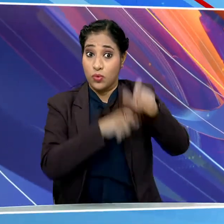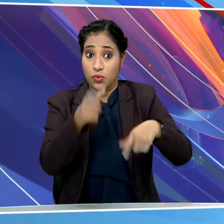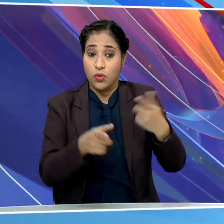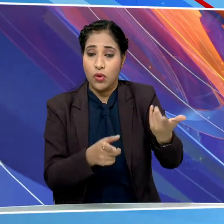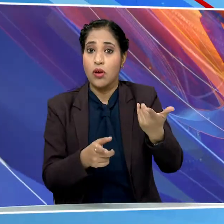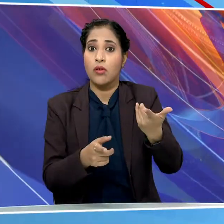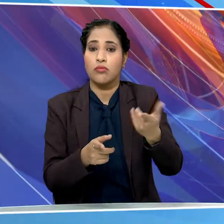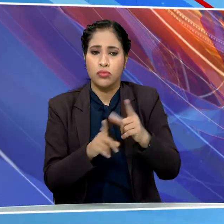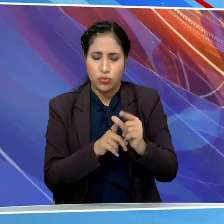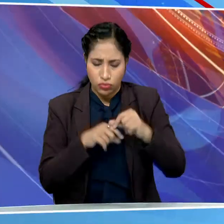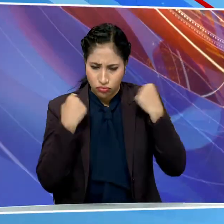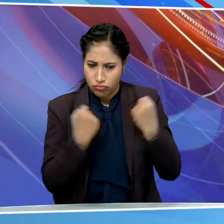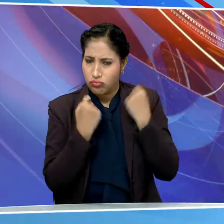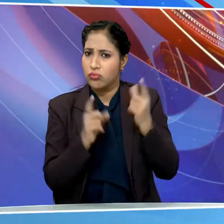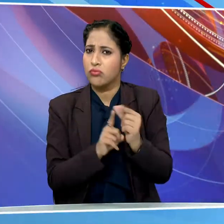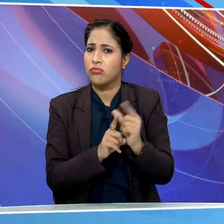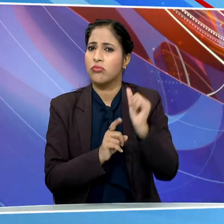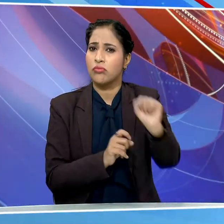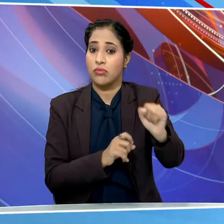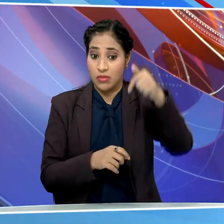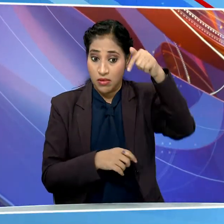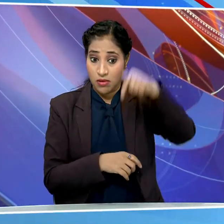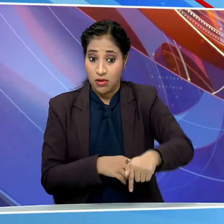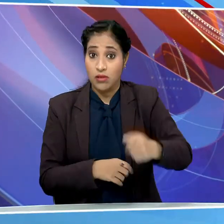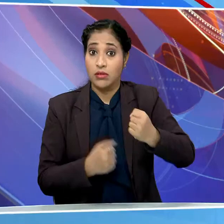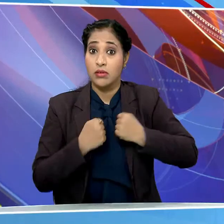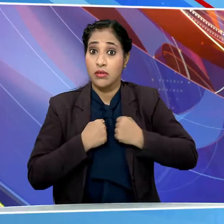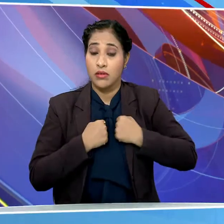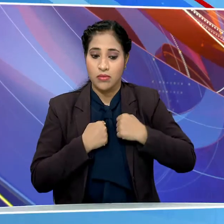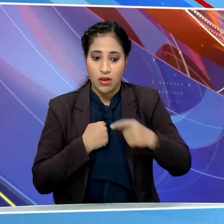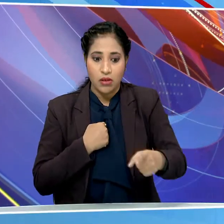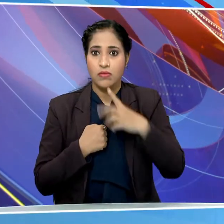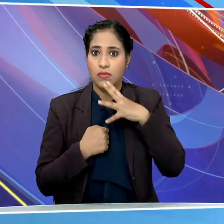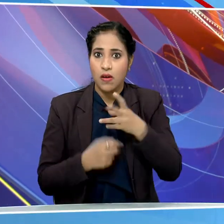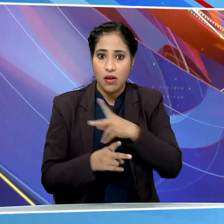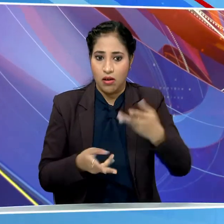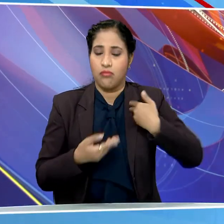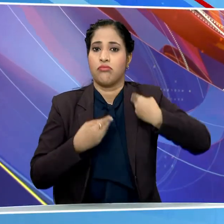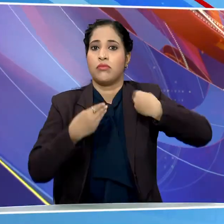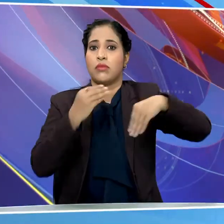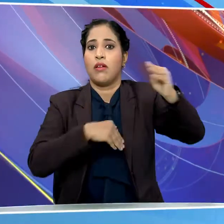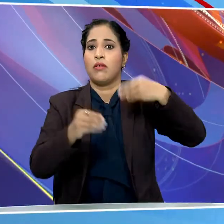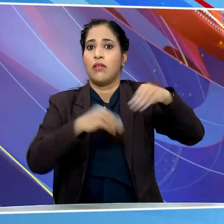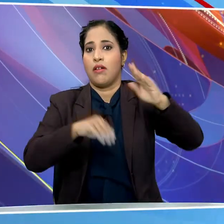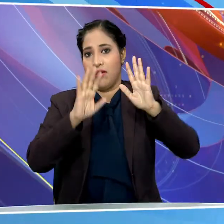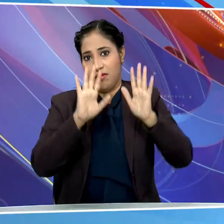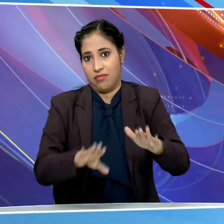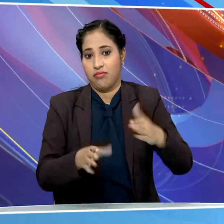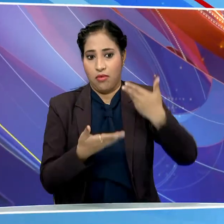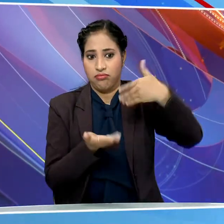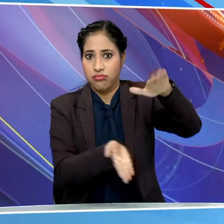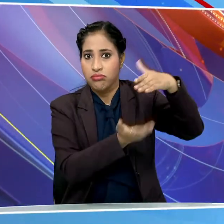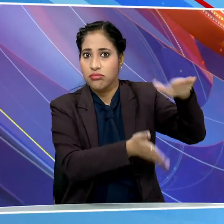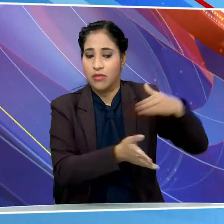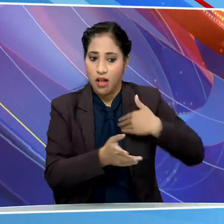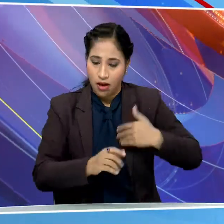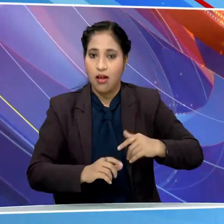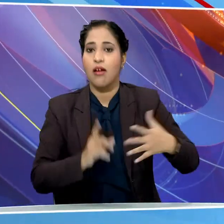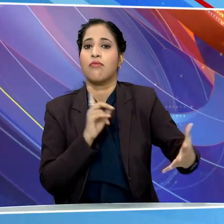सोच की वजह से आज हम अन्न का एक्सपोर्ट कर रहे हैं, यह हमारी उपलब्धि